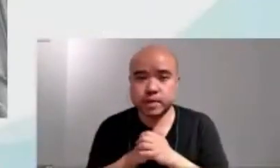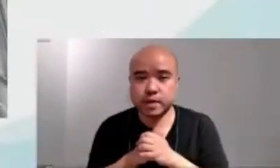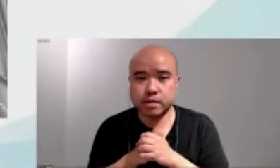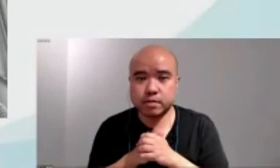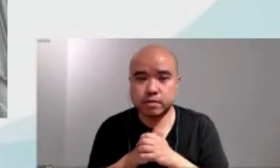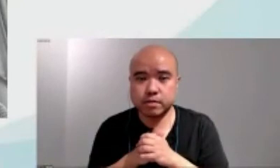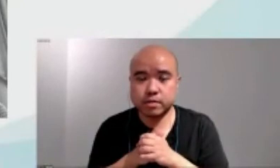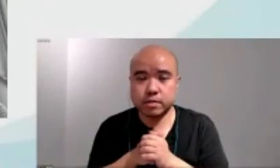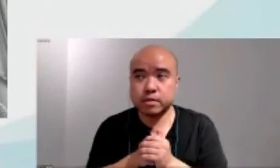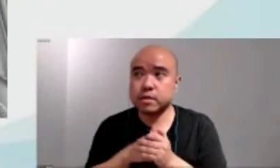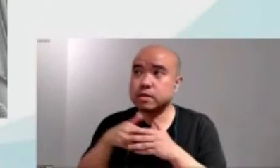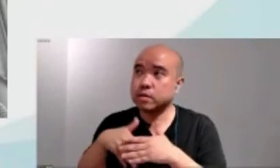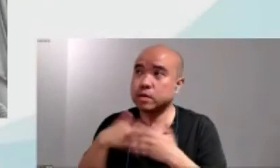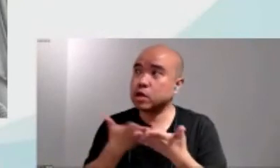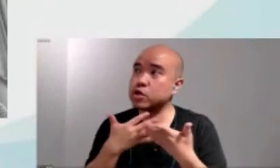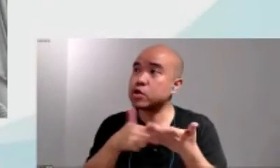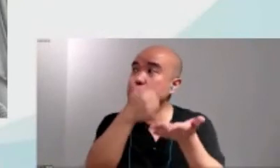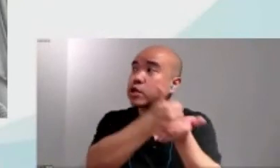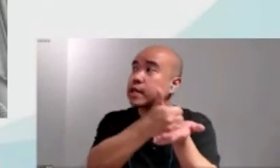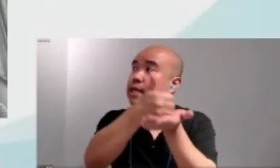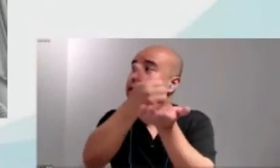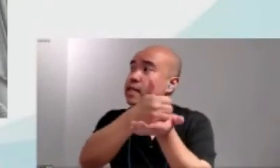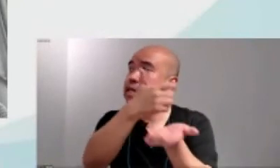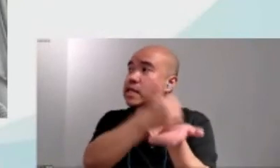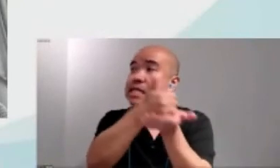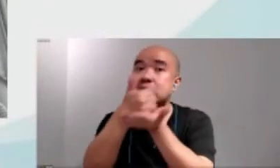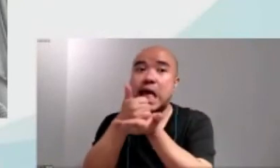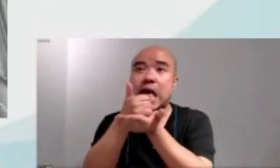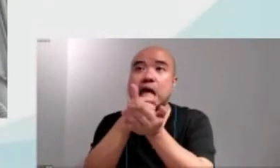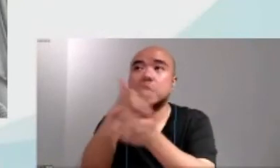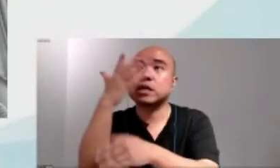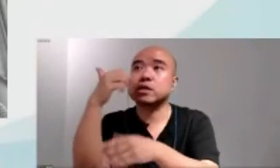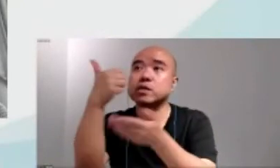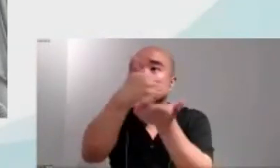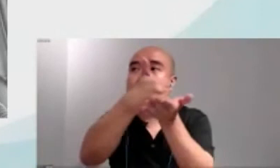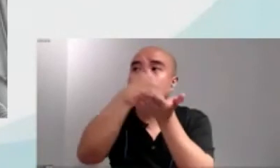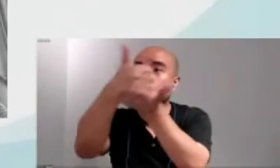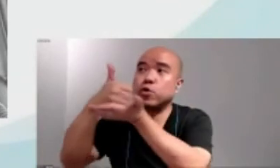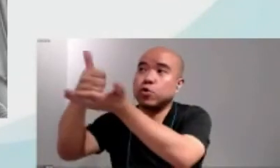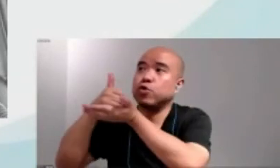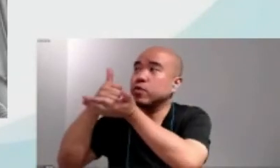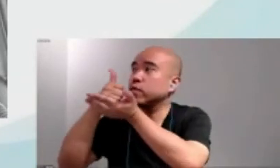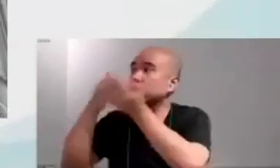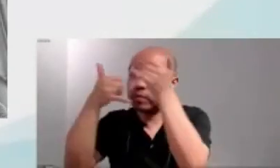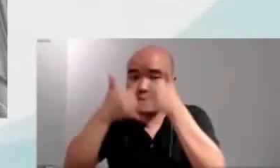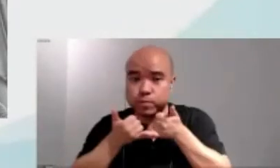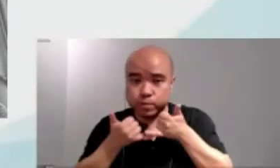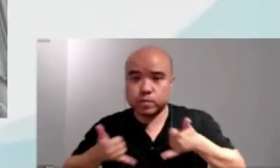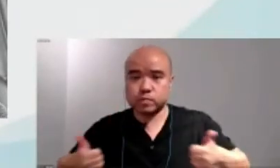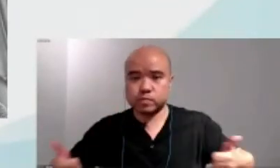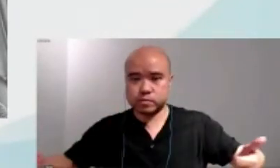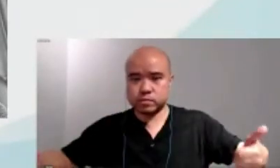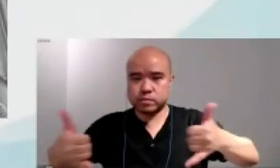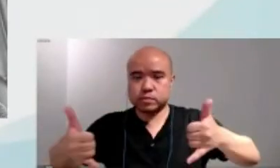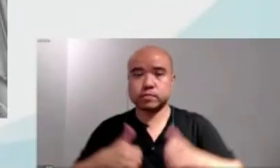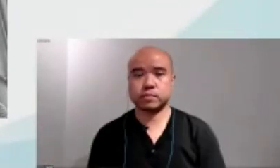希望可以请埋头先嘅几位讲者咧一齐咧嚟去到我哋嘅身边，咁我哋可以一齐做一啲讨论。咁所以而家